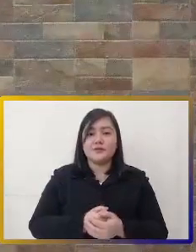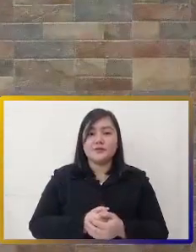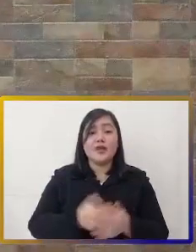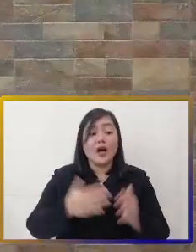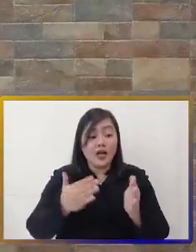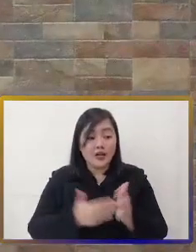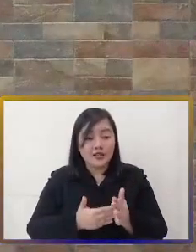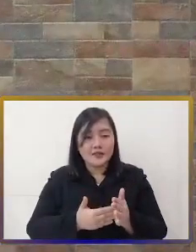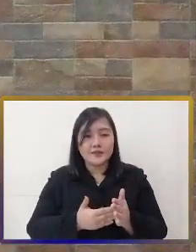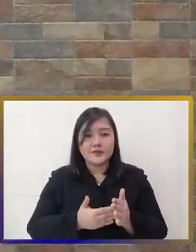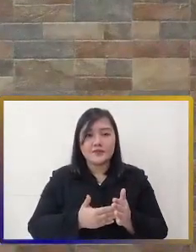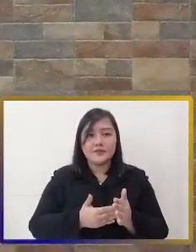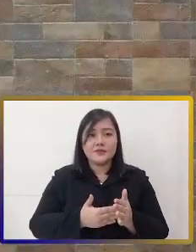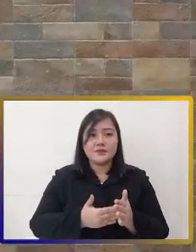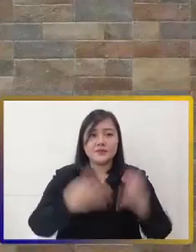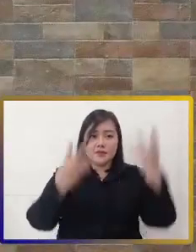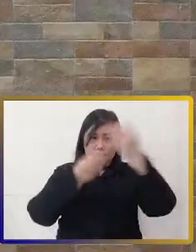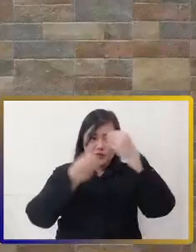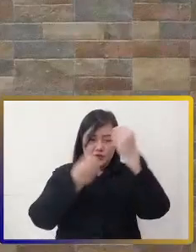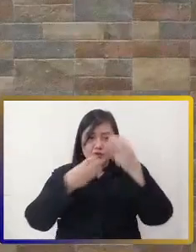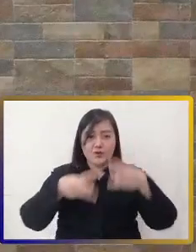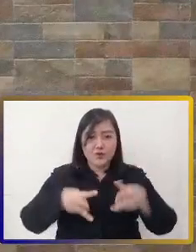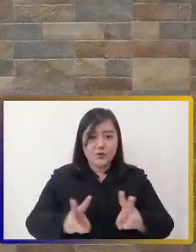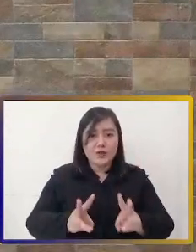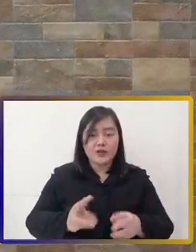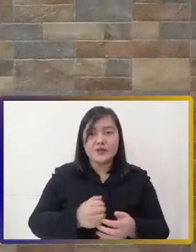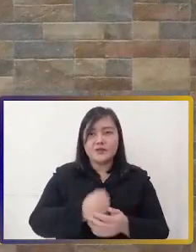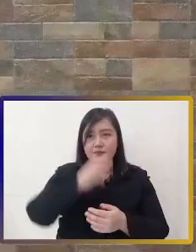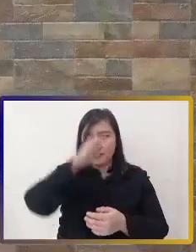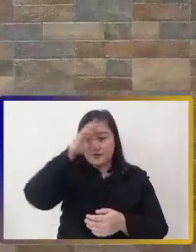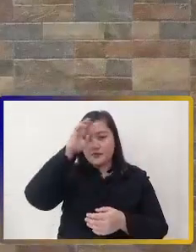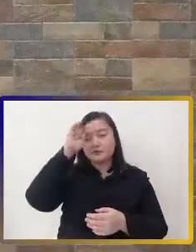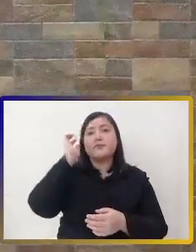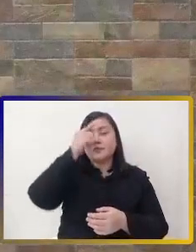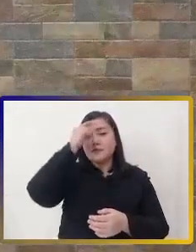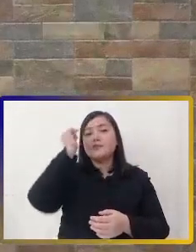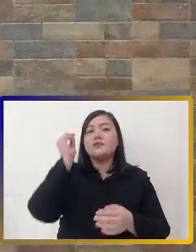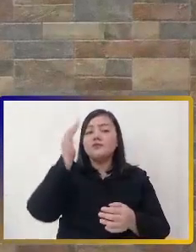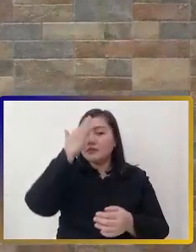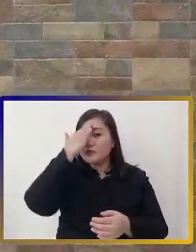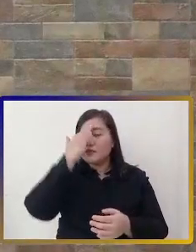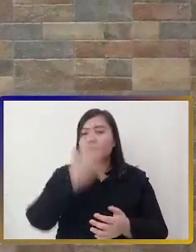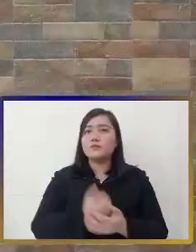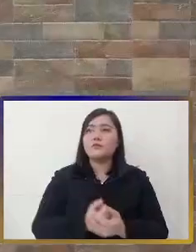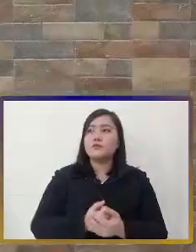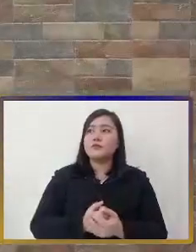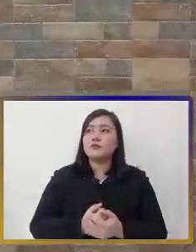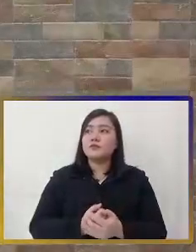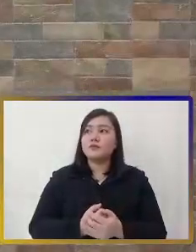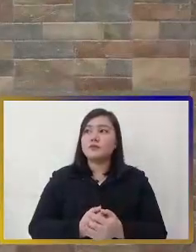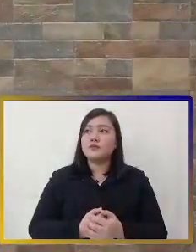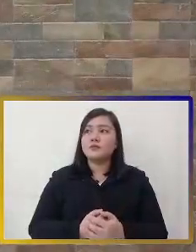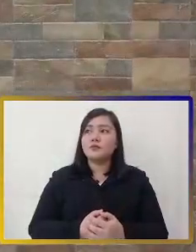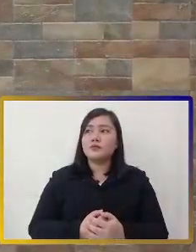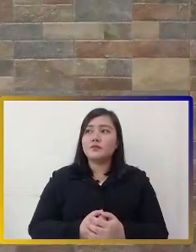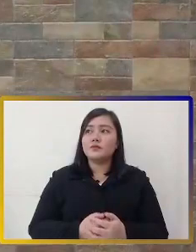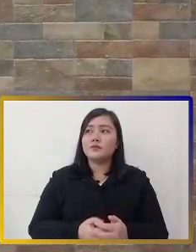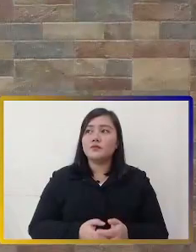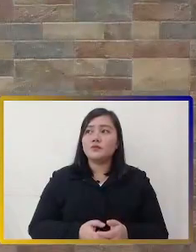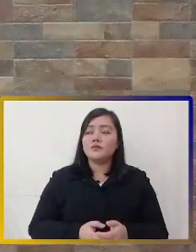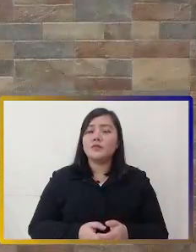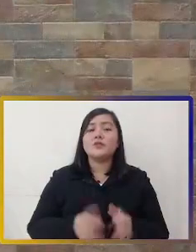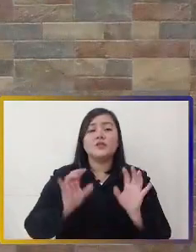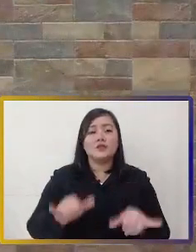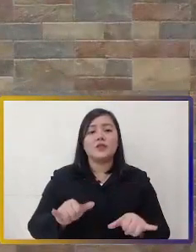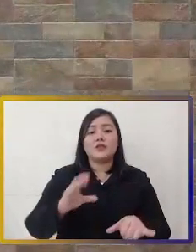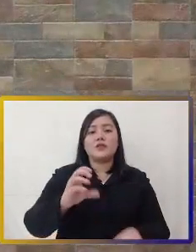muli because alam ng mga Baptist na magamat na ganyan si Constantine, alam niya na mali pa rin. Alam niyo po kung bakit? Ang ginawang